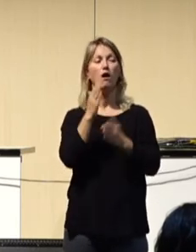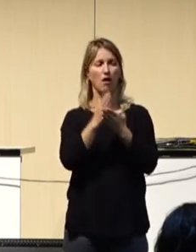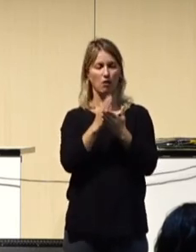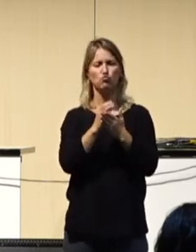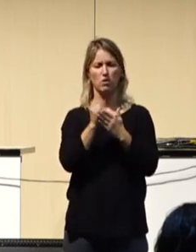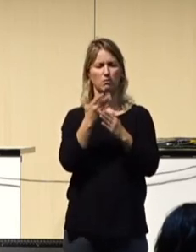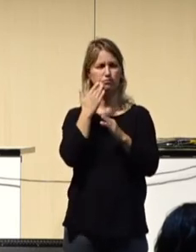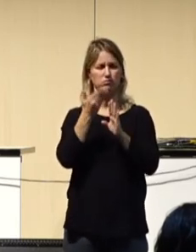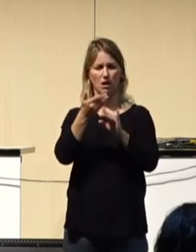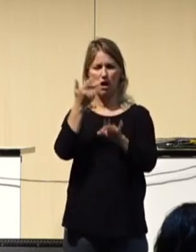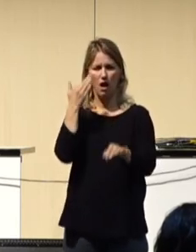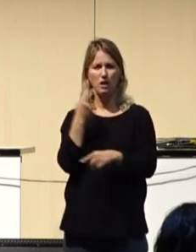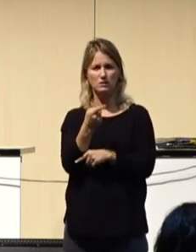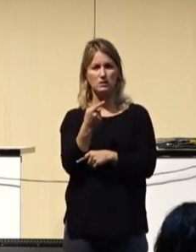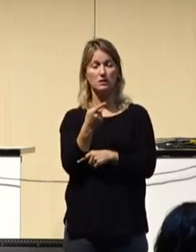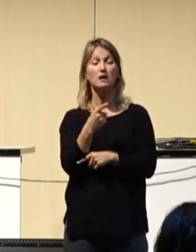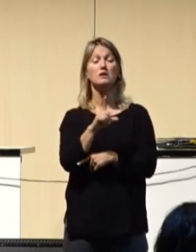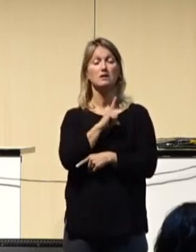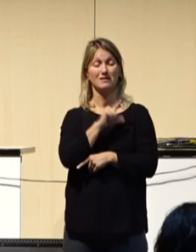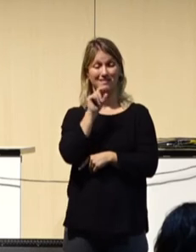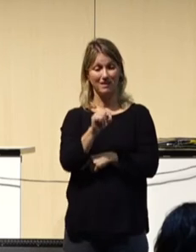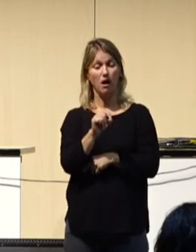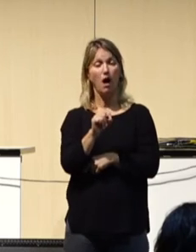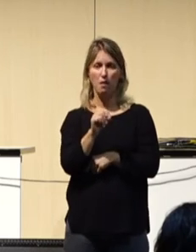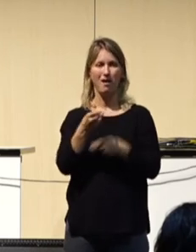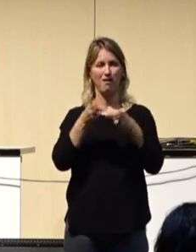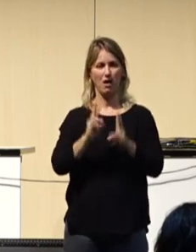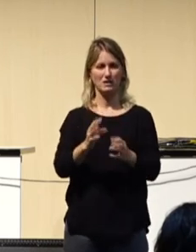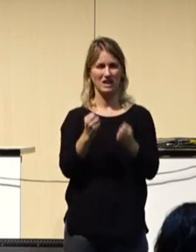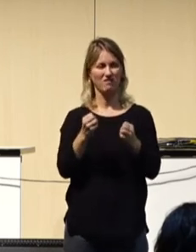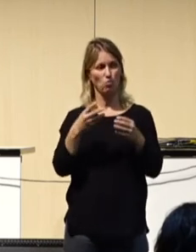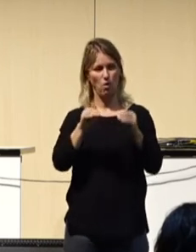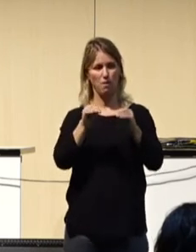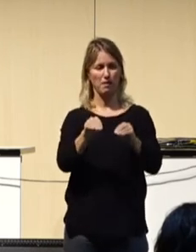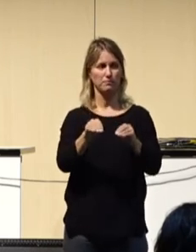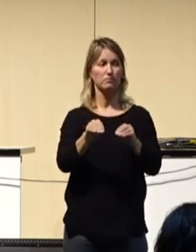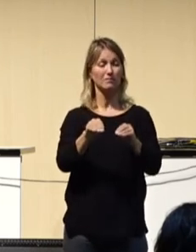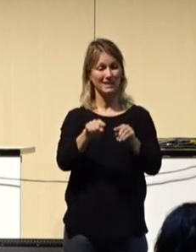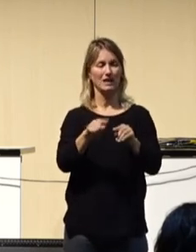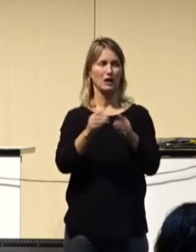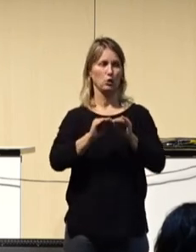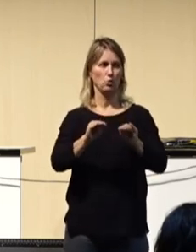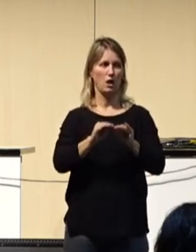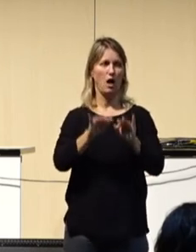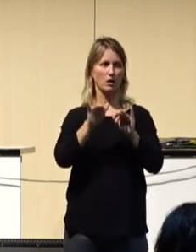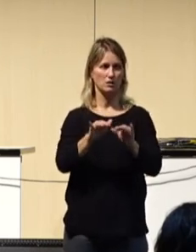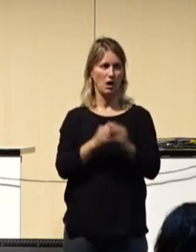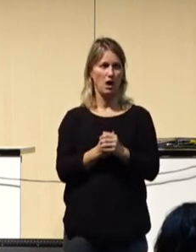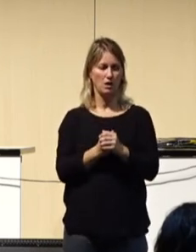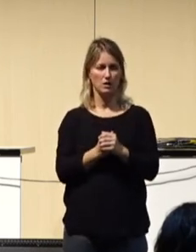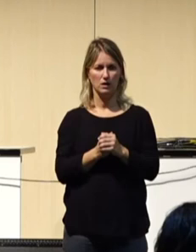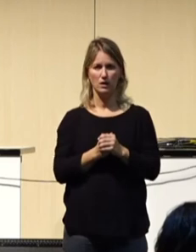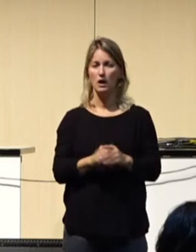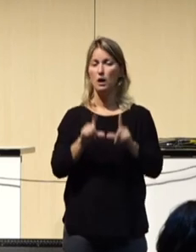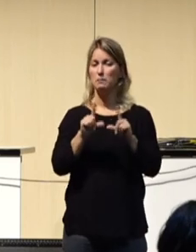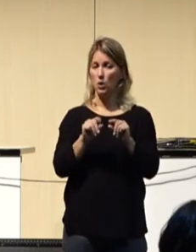älter, grundsätzlich aber nach wie vor rechtskräftig die planungsrechtliche Grundlage bildet. So, und dieser Plan sieht unter der Einbeziehung des von Ihnen